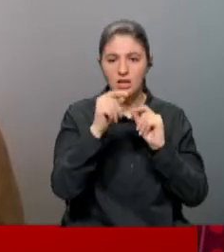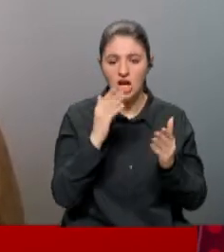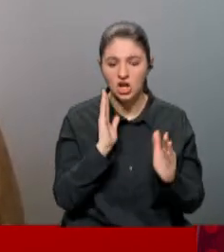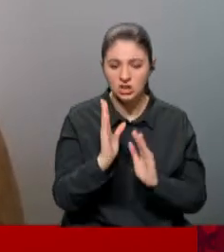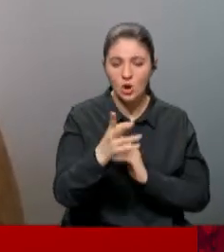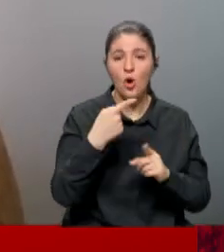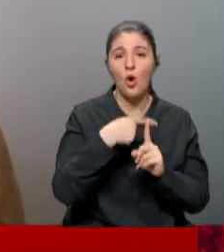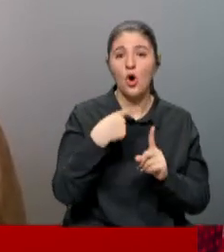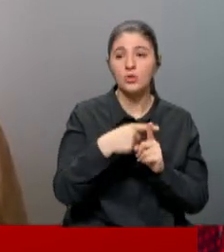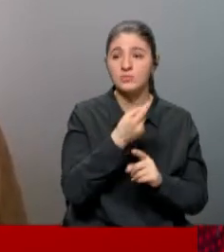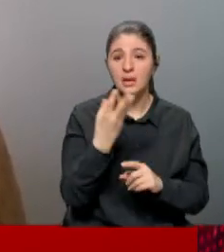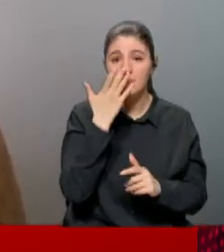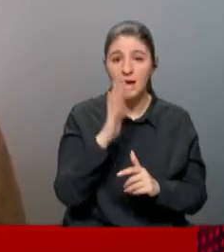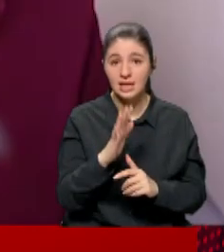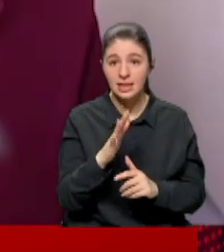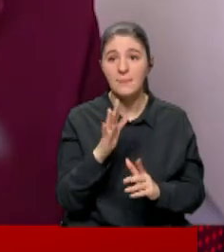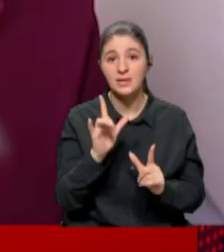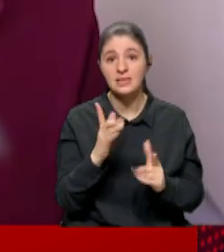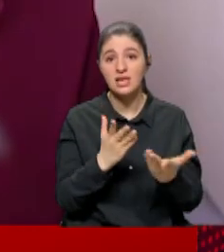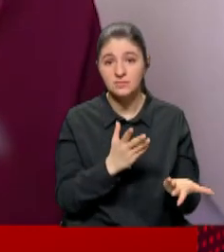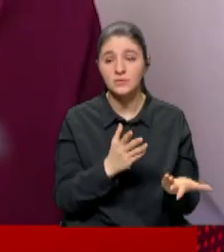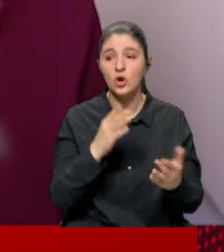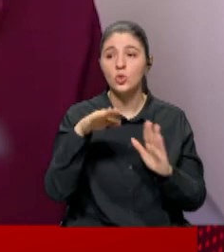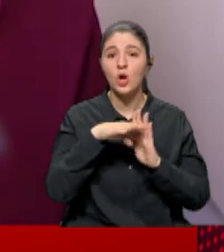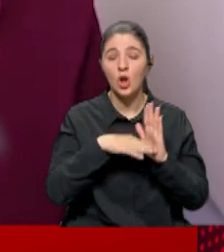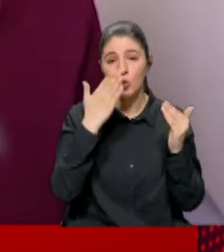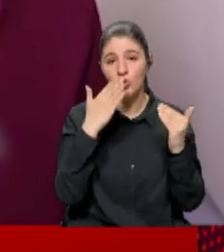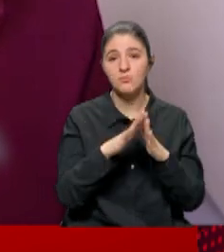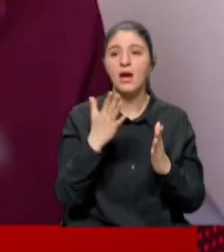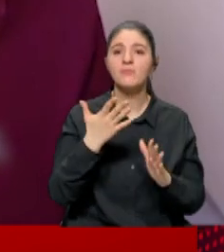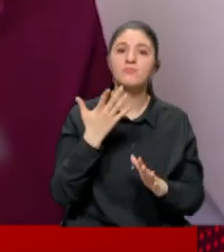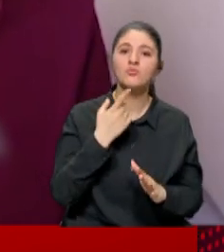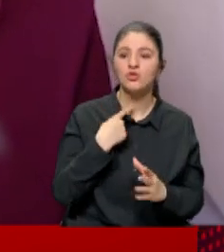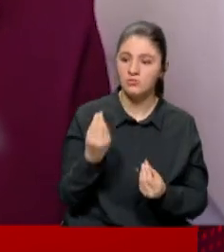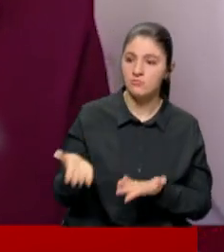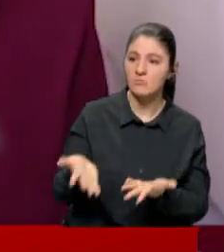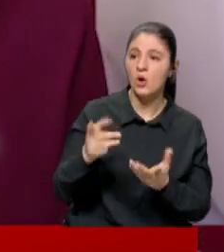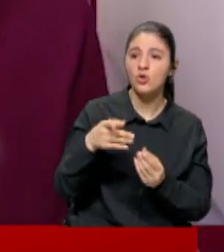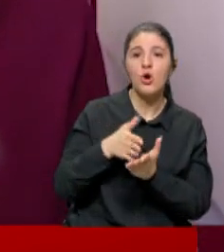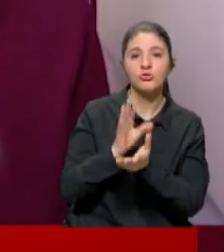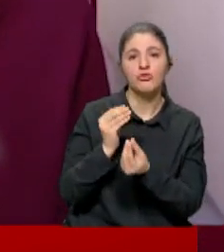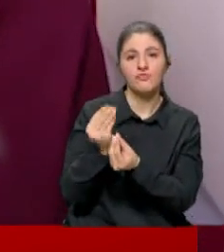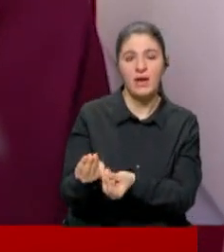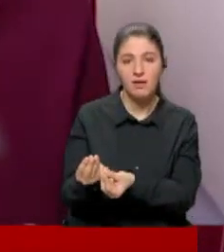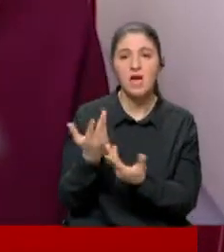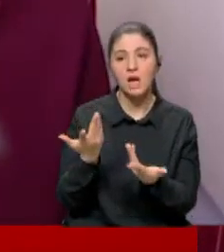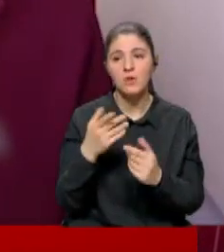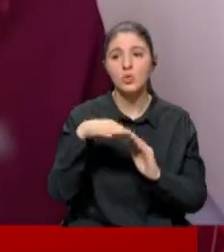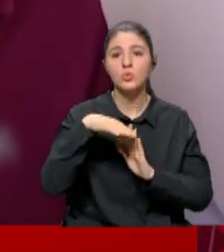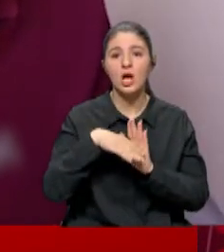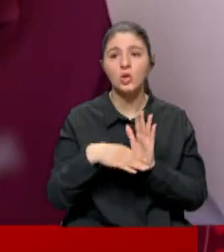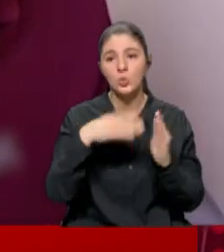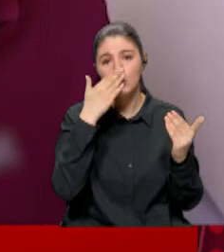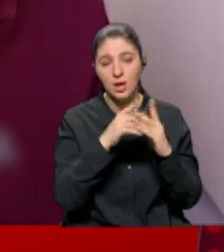ilgili olumlu veriler beklenmeliydi. Kurallara uymamayı özendiren, onları ödüllendiren ama